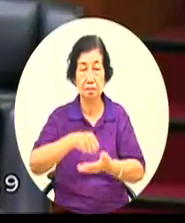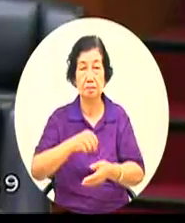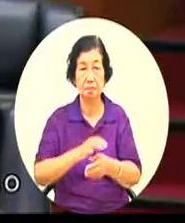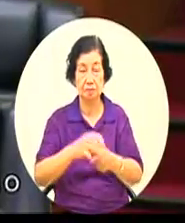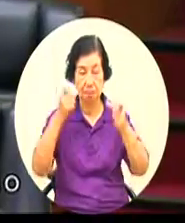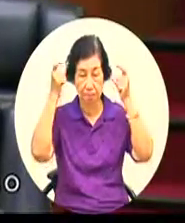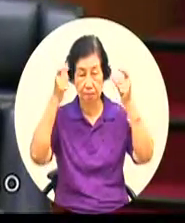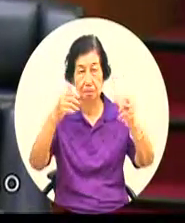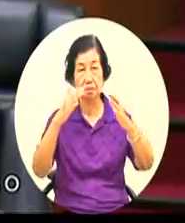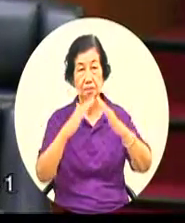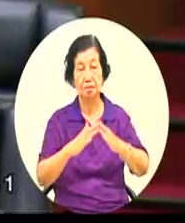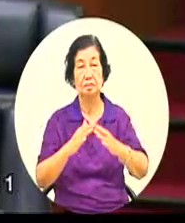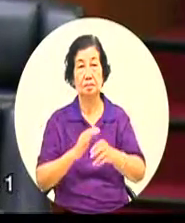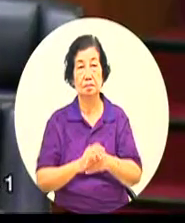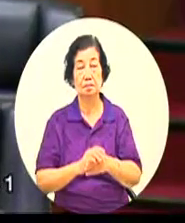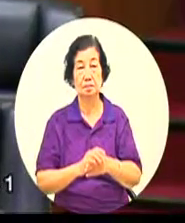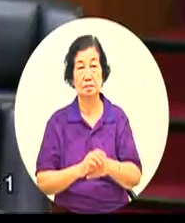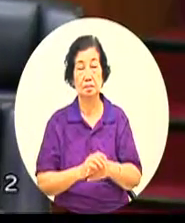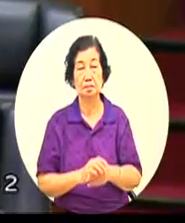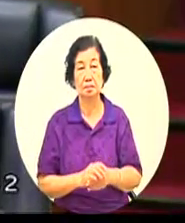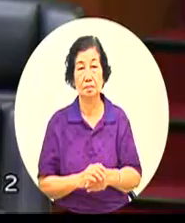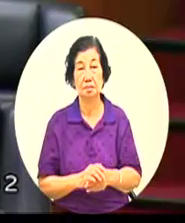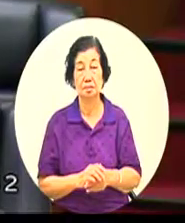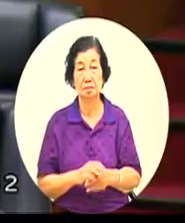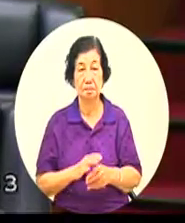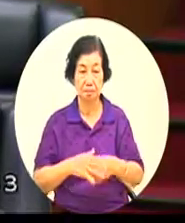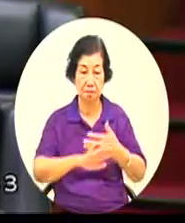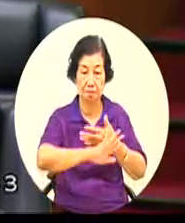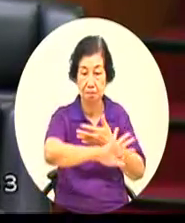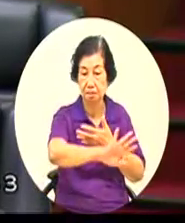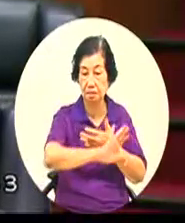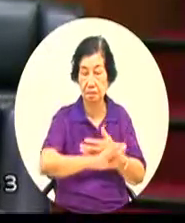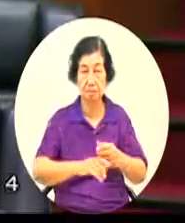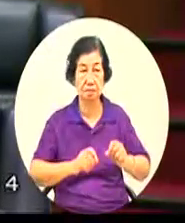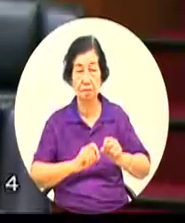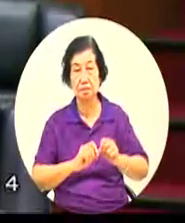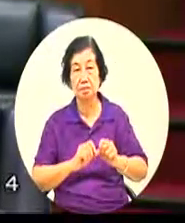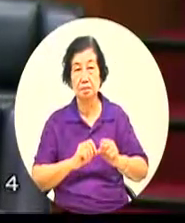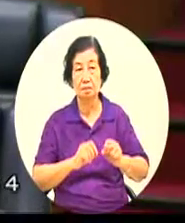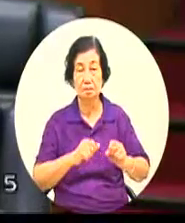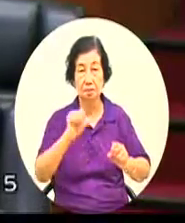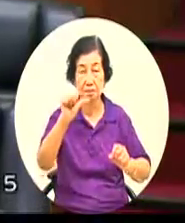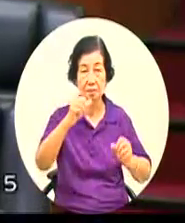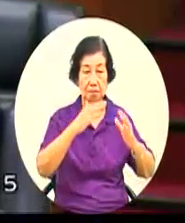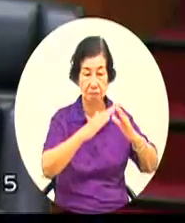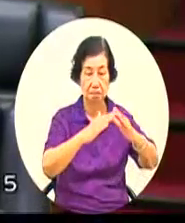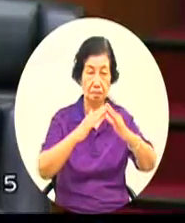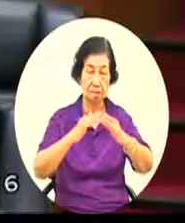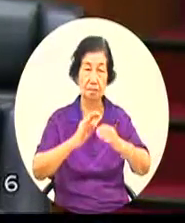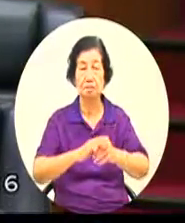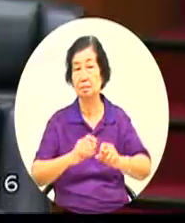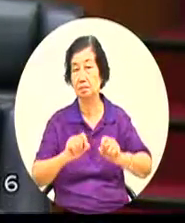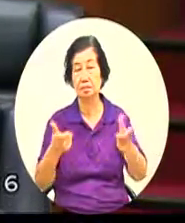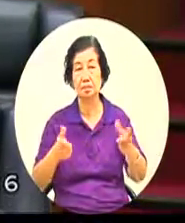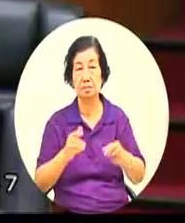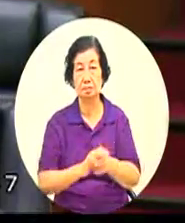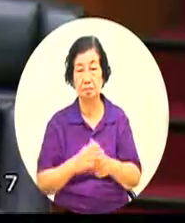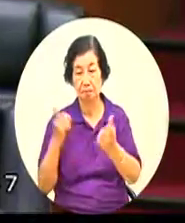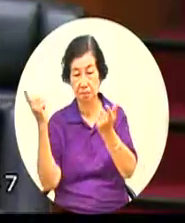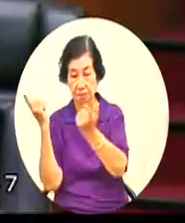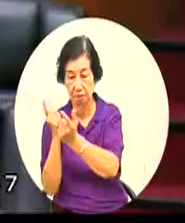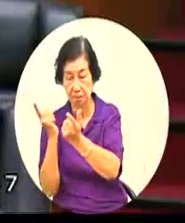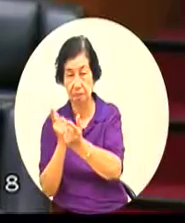雄市绝对不同于 其他的五都了，因为像台北、台南，他们没有原